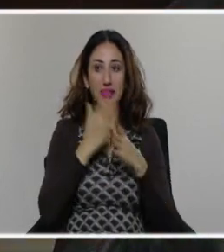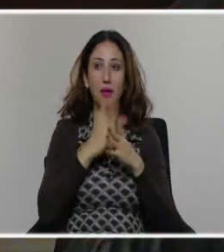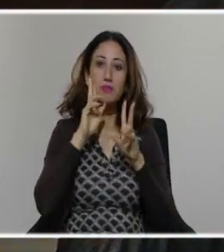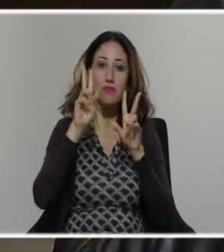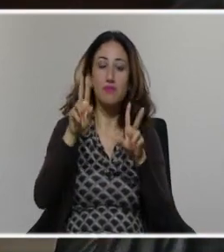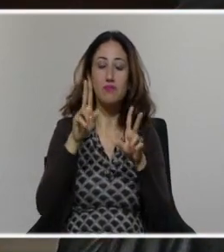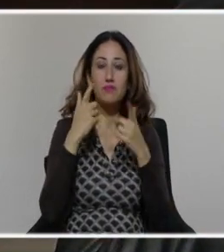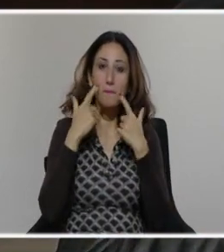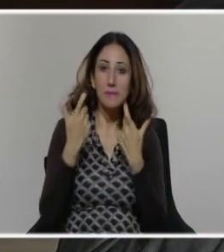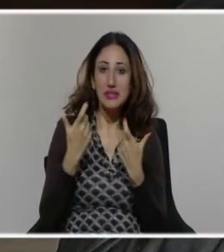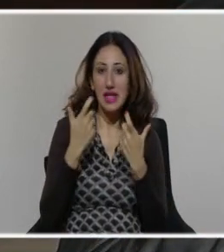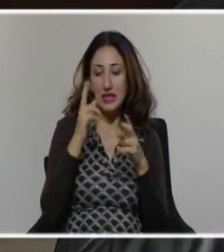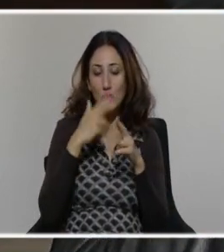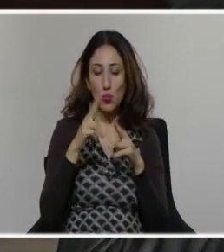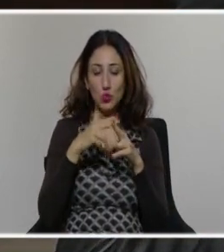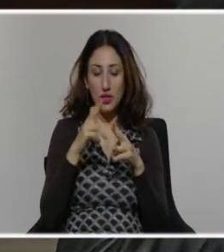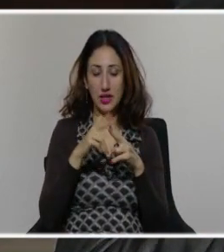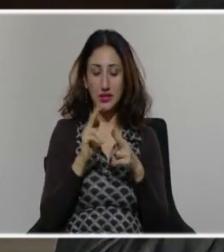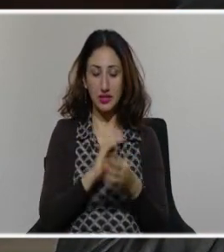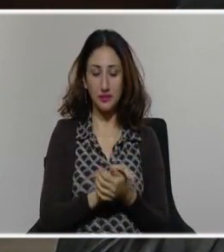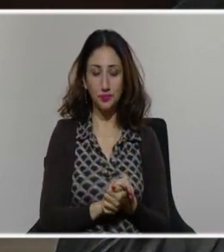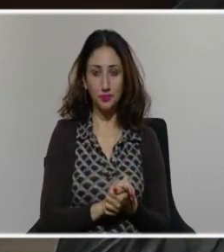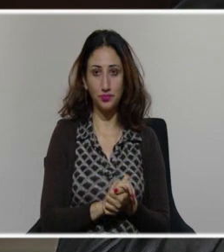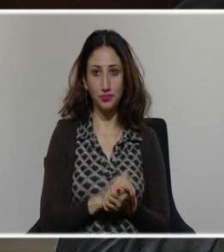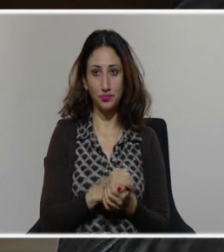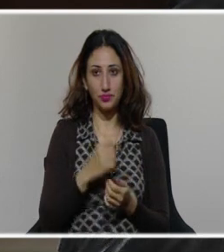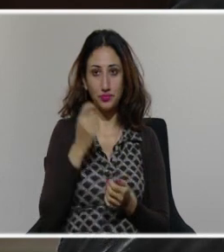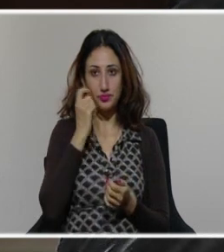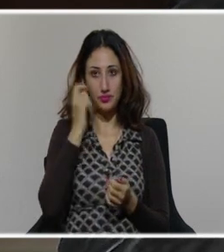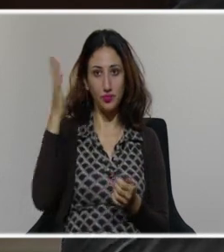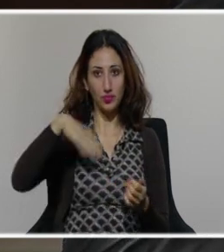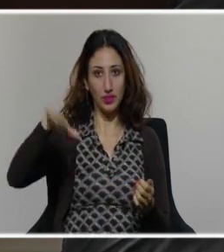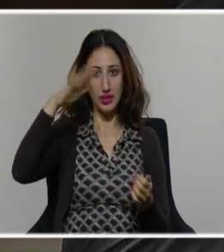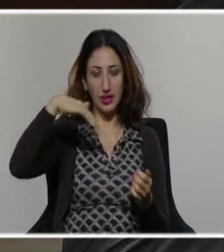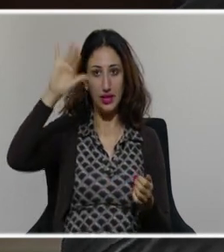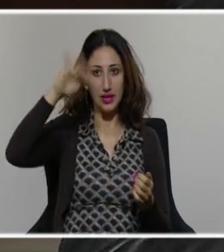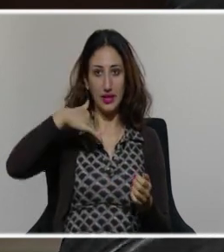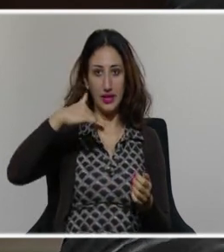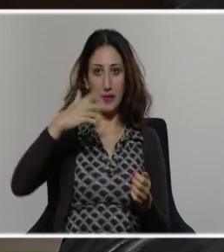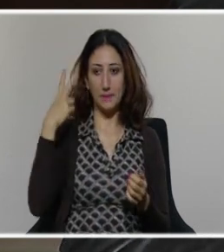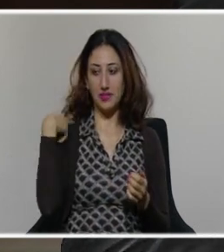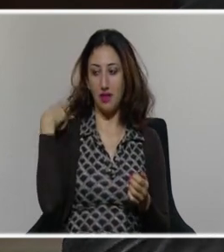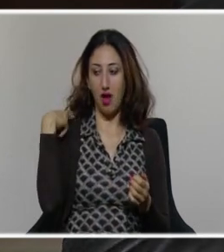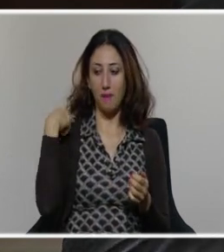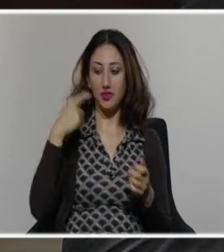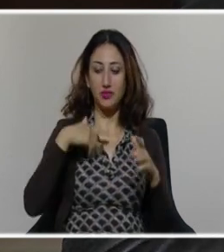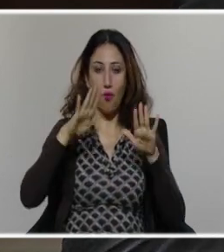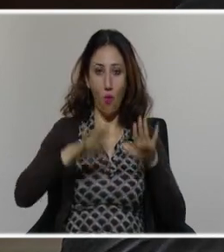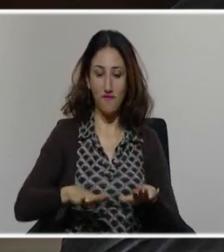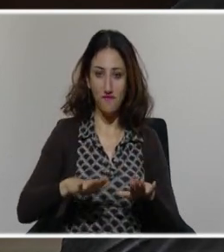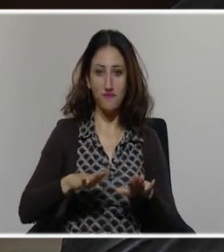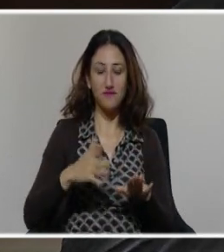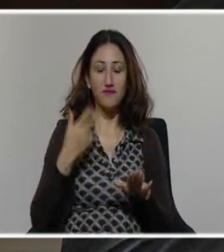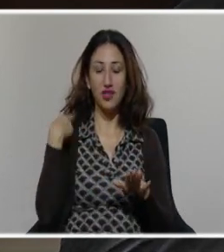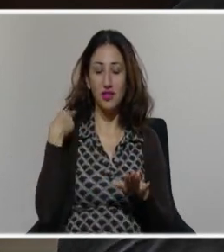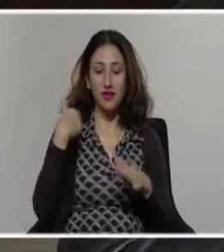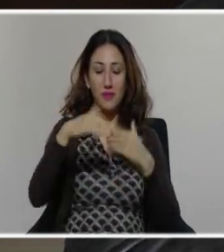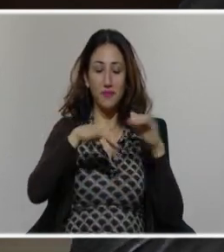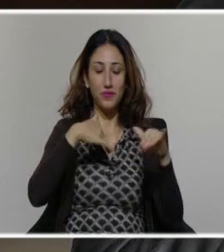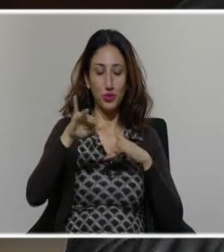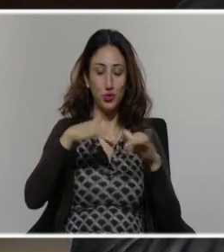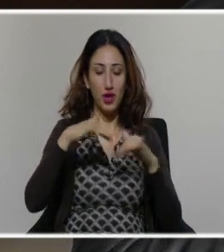الحاجات الطريفه برضو اللي بذكرها، الناس كتير جدا تقابلني في اللجان، مثلا حد ظابط يوقفني فأنا